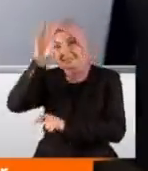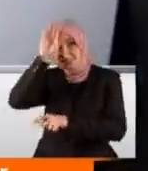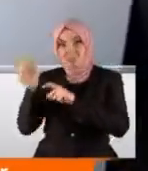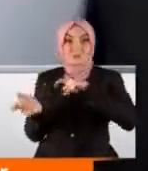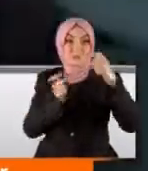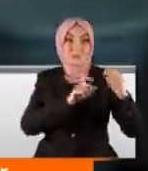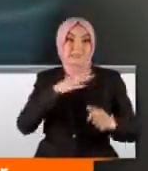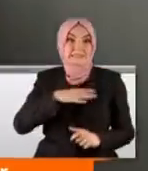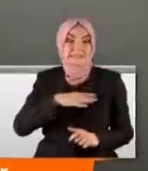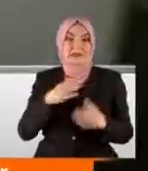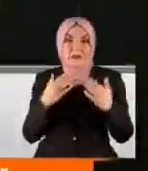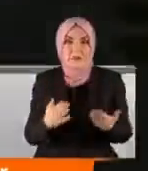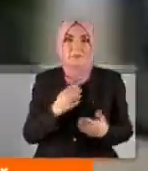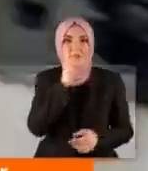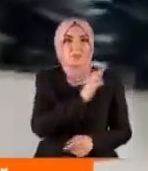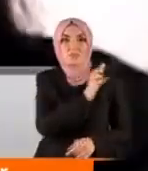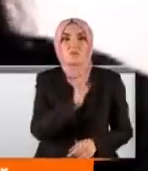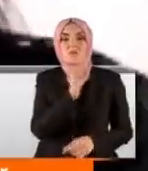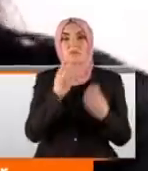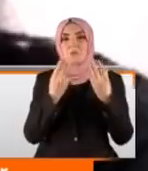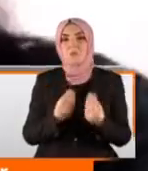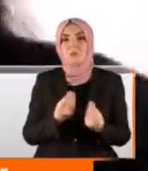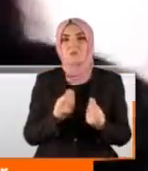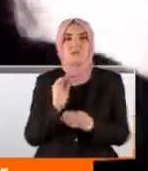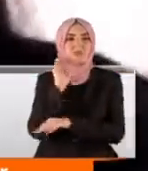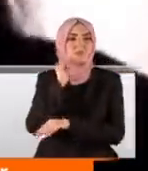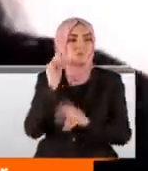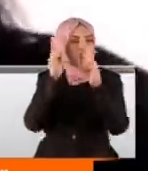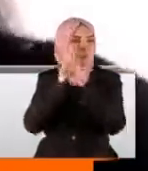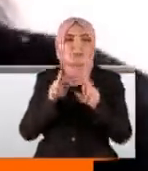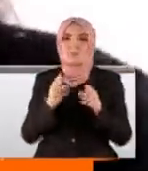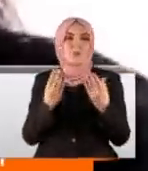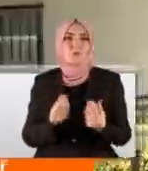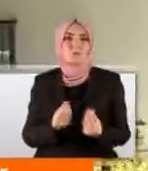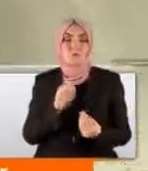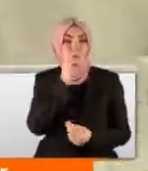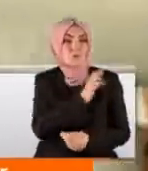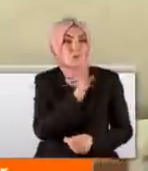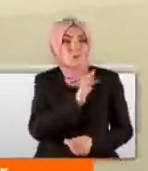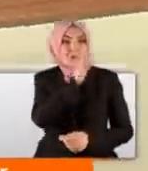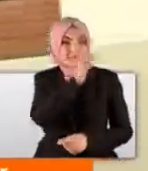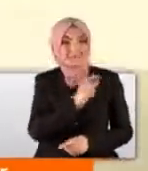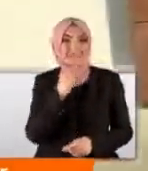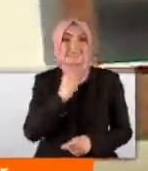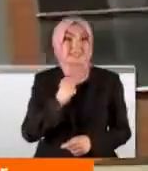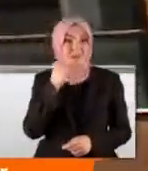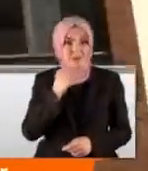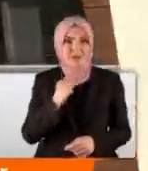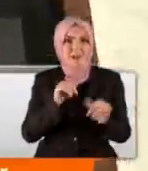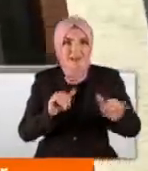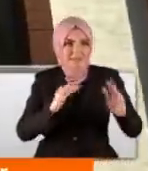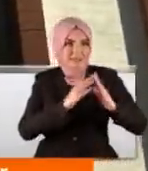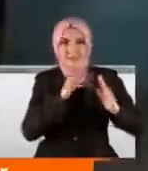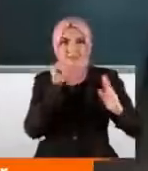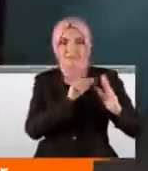dolandırıcıların ağına düştü. Ve o günden sonra da hayatı kabusa döndü. Çünkü dolandırıcı iddiaya göre aynı evi 25 kişiye daha